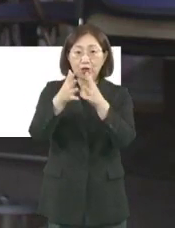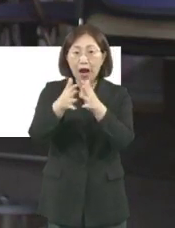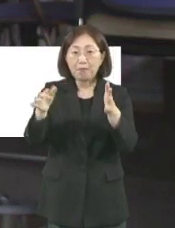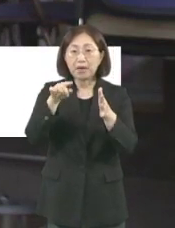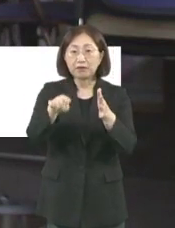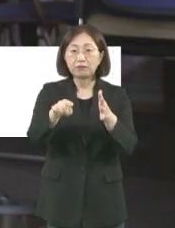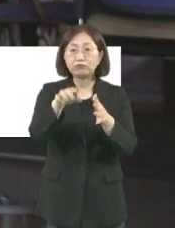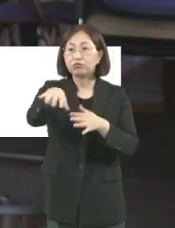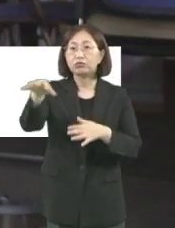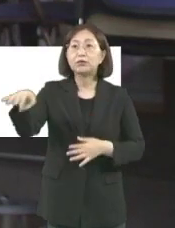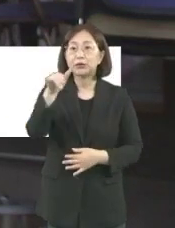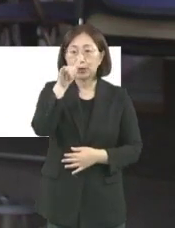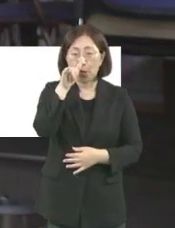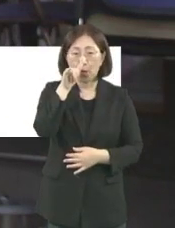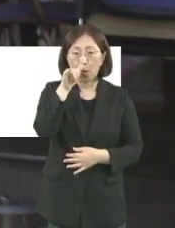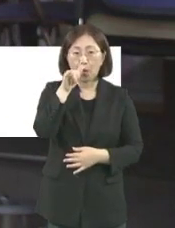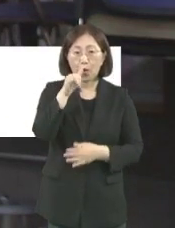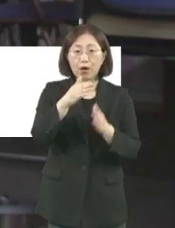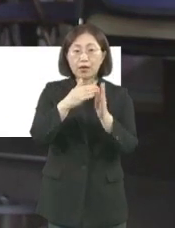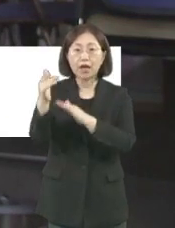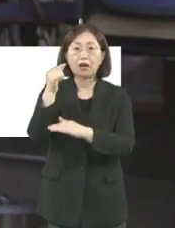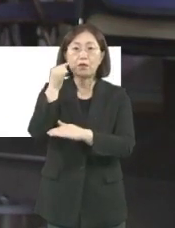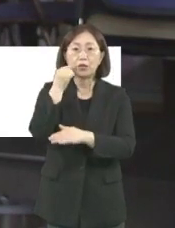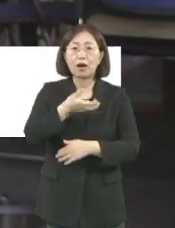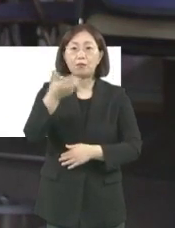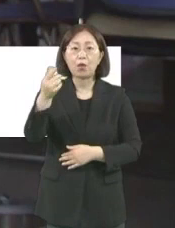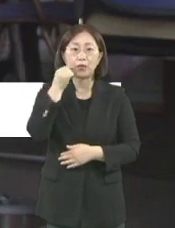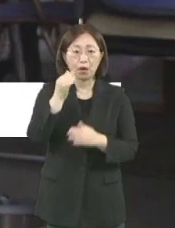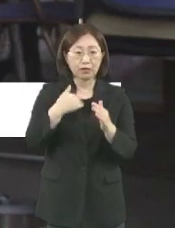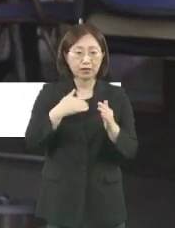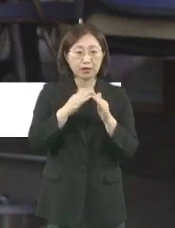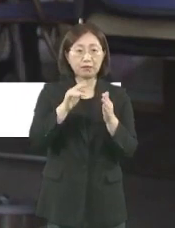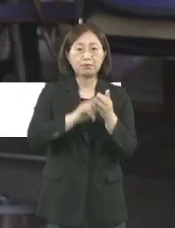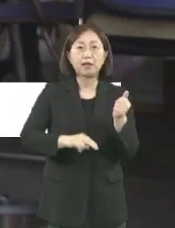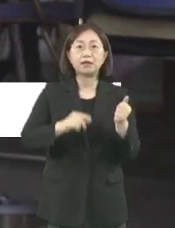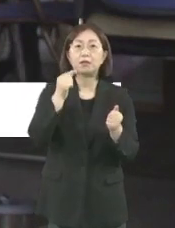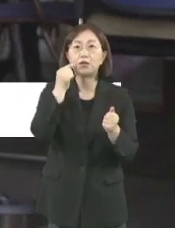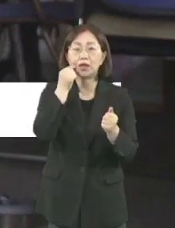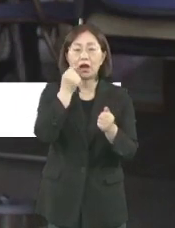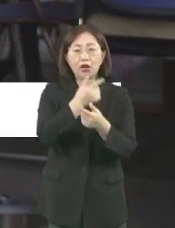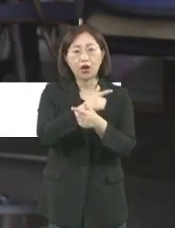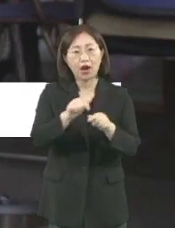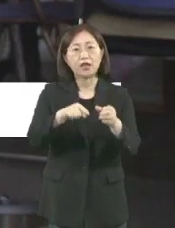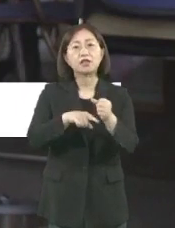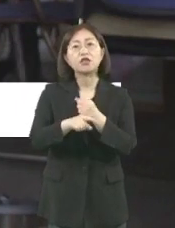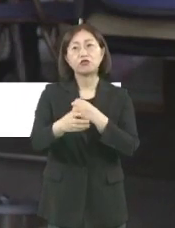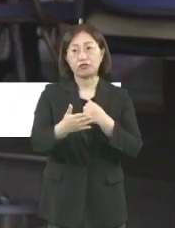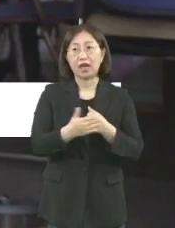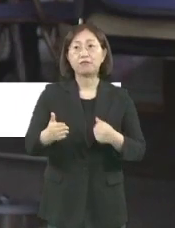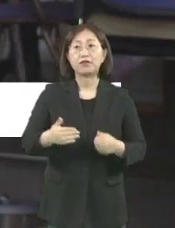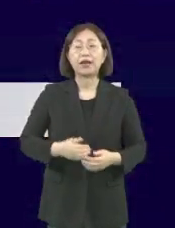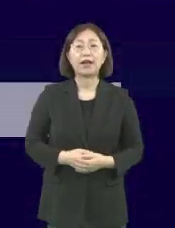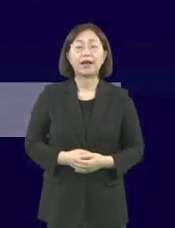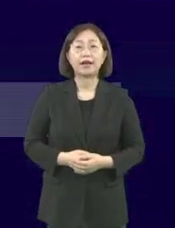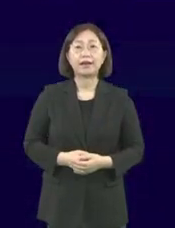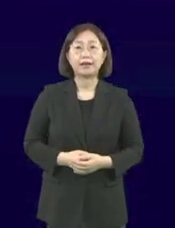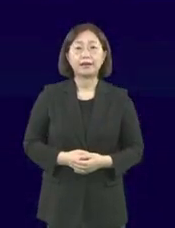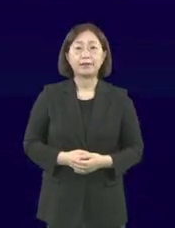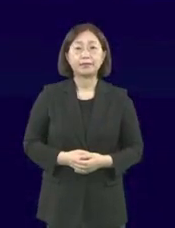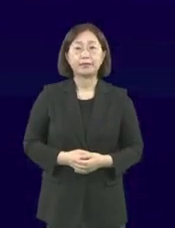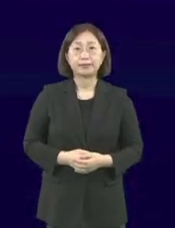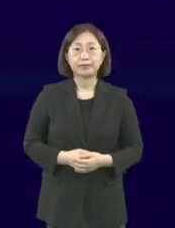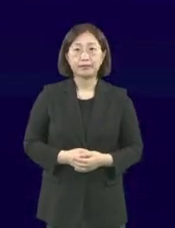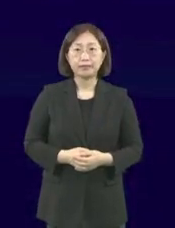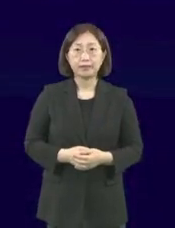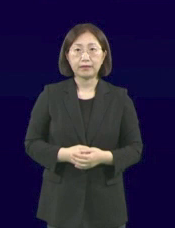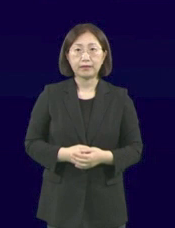높은데 가 생겼고 이제 이동을 못하니까 내집을 저분을 못 하고 뭐 그런 영향 등이 복합적으로 낮다고 보시면 되는거 101